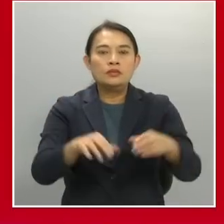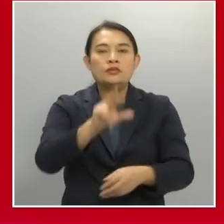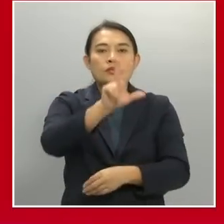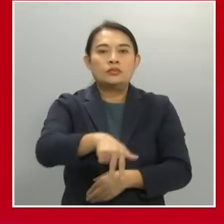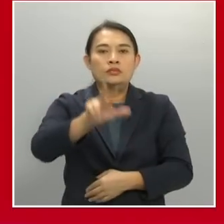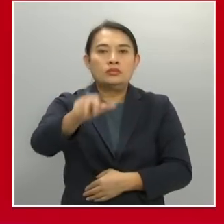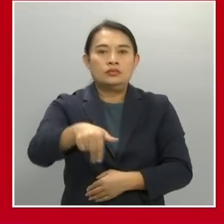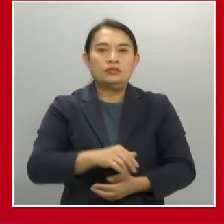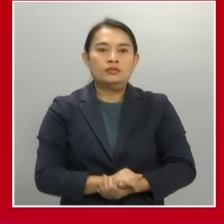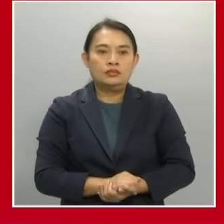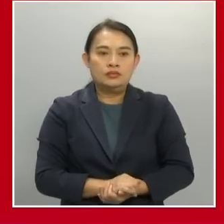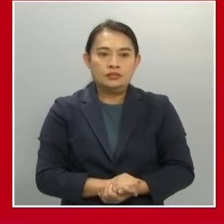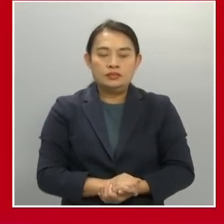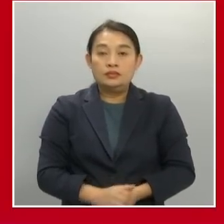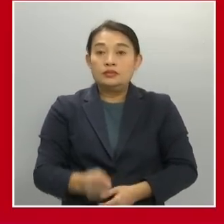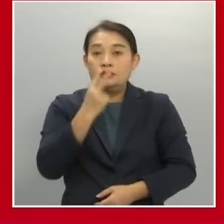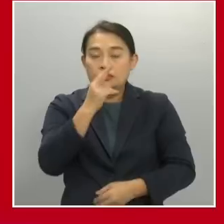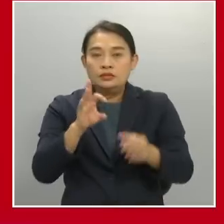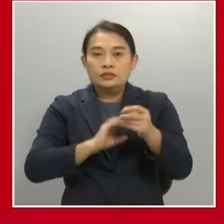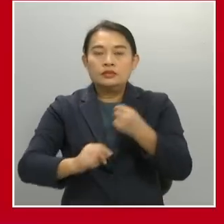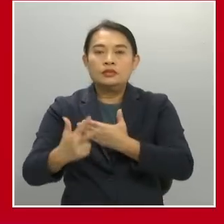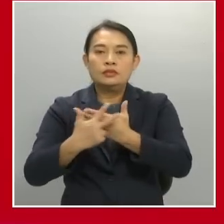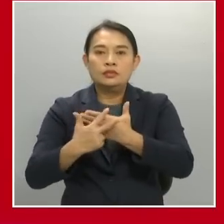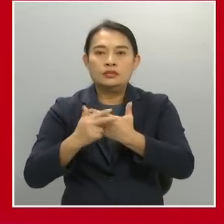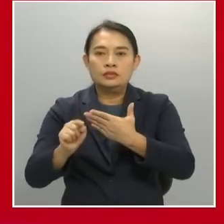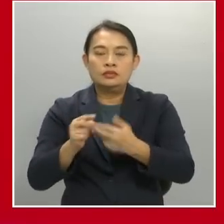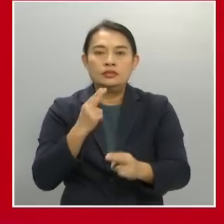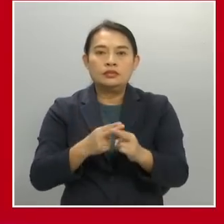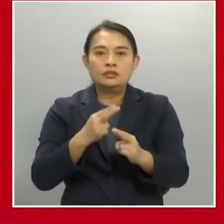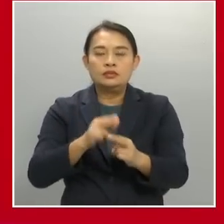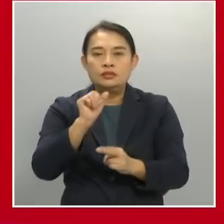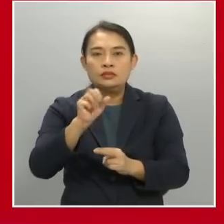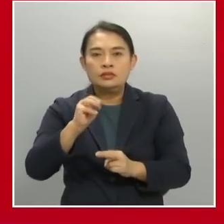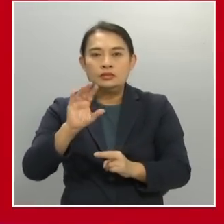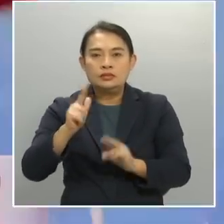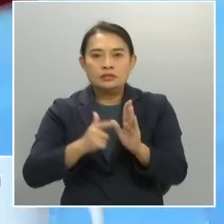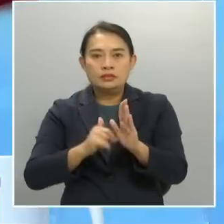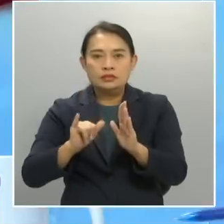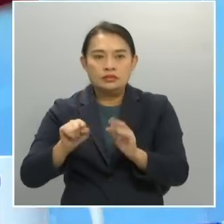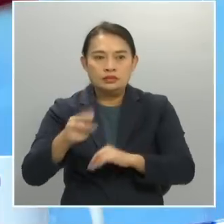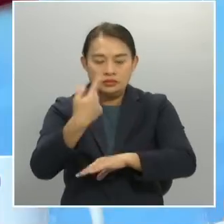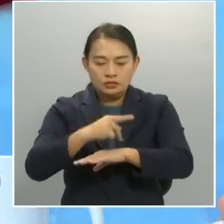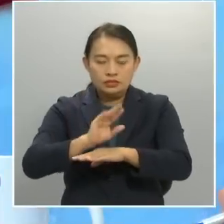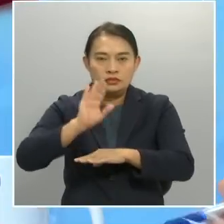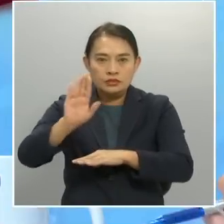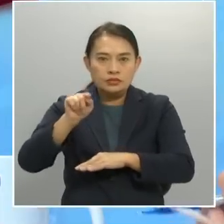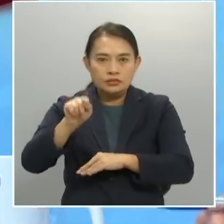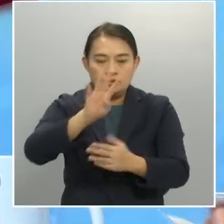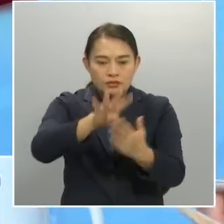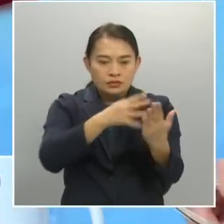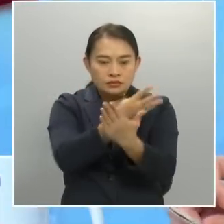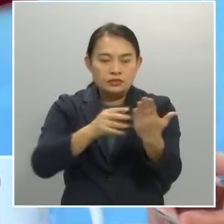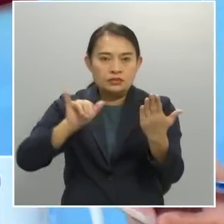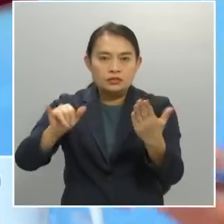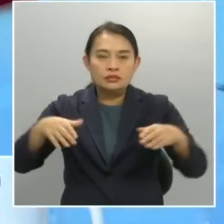ดุก็จะเป็นเสรีรวมไทยคุณสมชัยศรีสุทธิยากรประธานขับเคลื่อนยุทธศาสตร์นโยบายพรรคเสรี